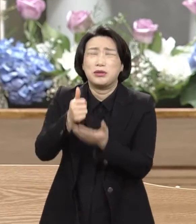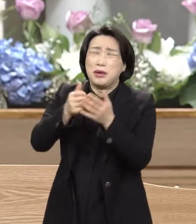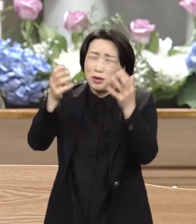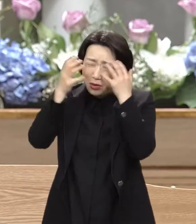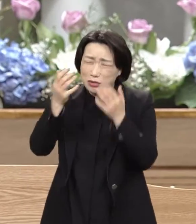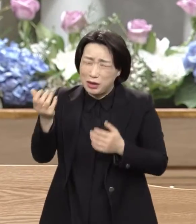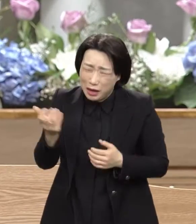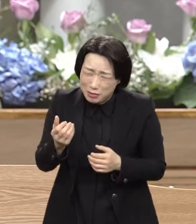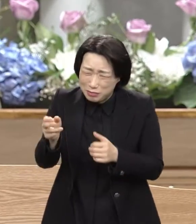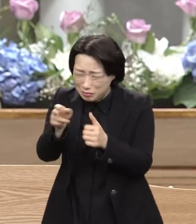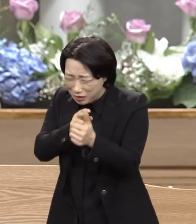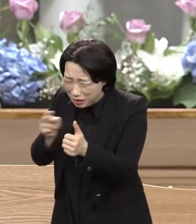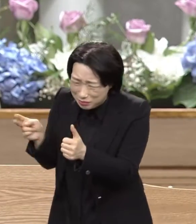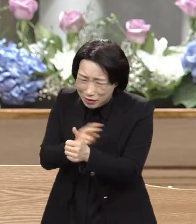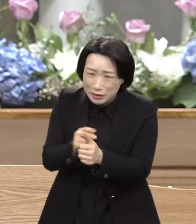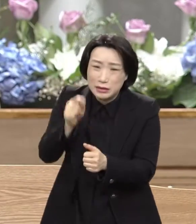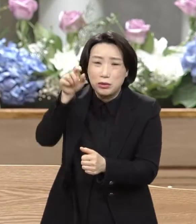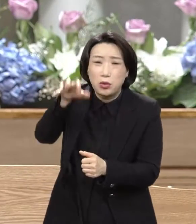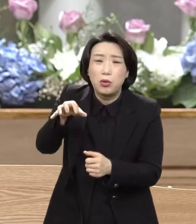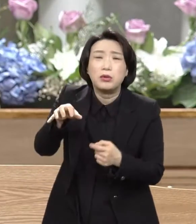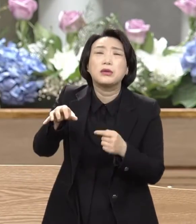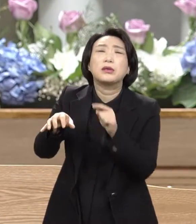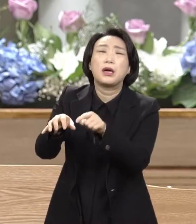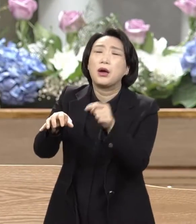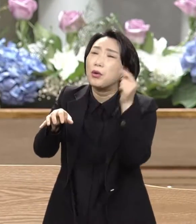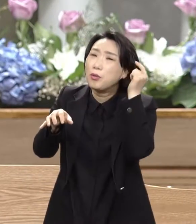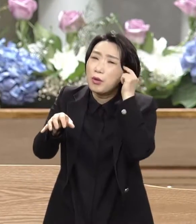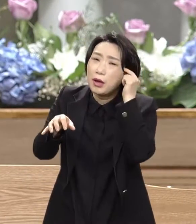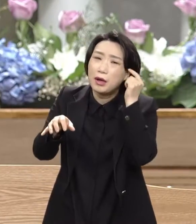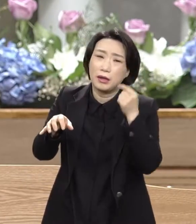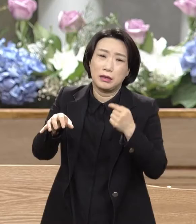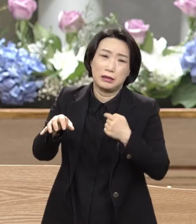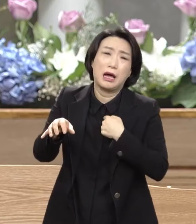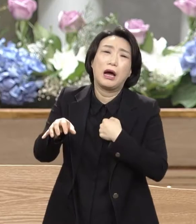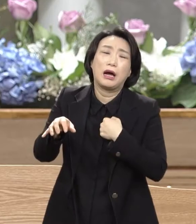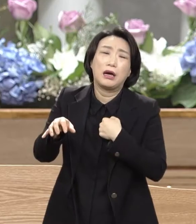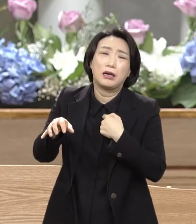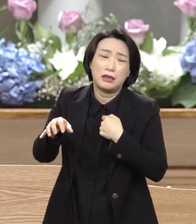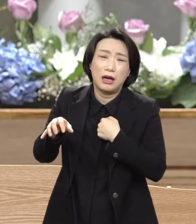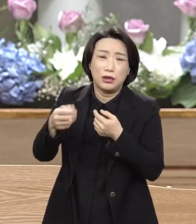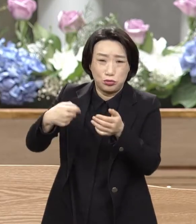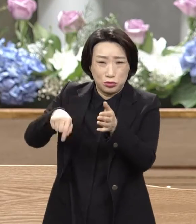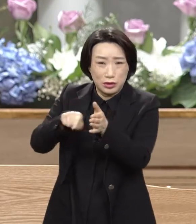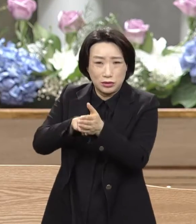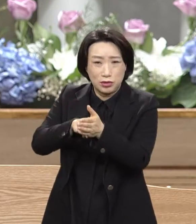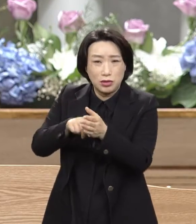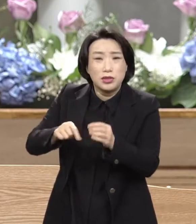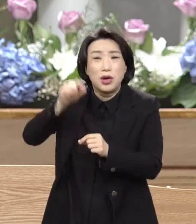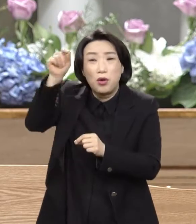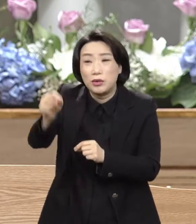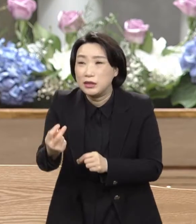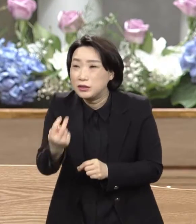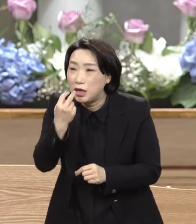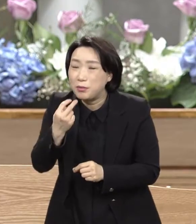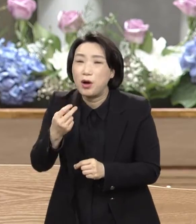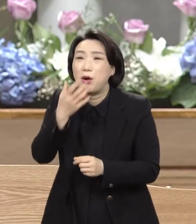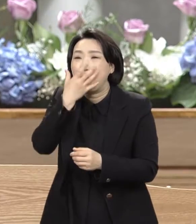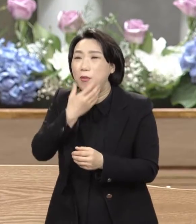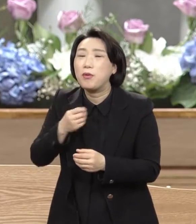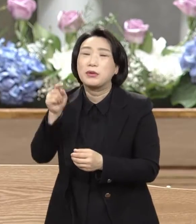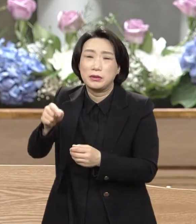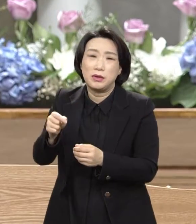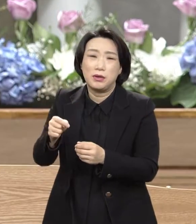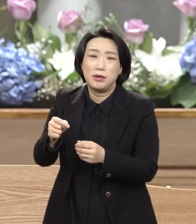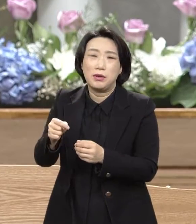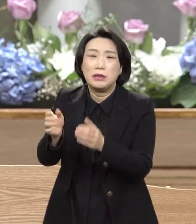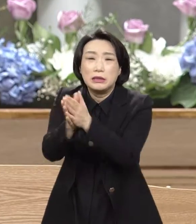아픔, 그 매맞음, 그 자리가 바로 나를 위해 영원한 생명의 축복의